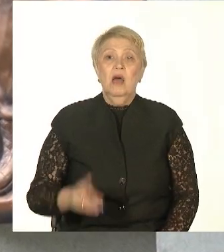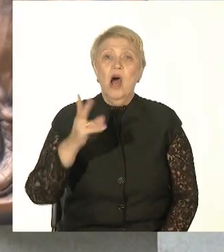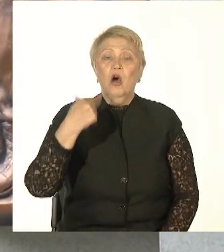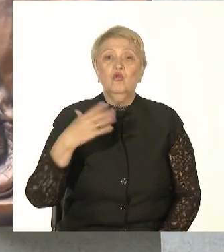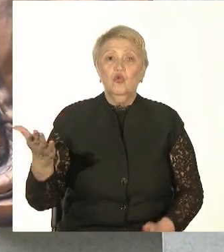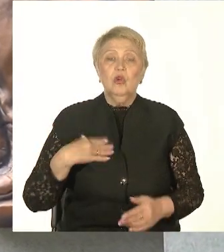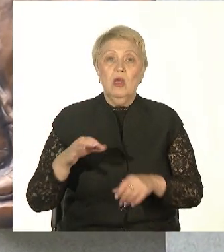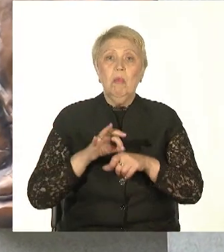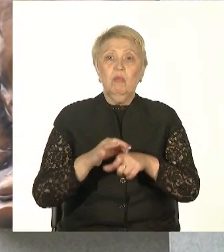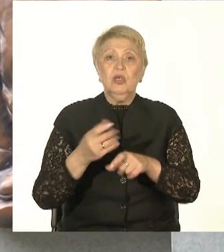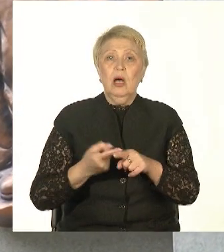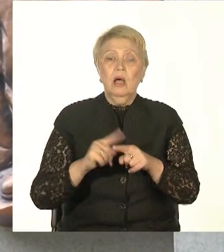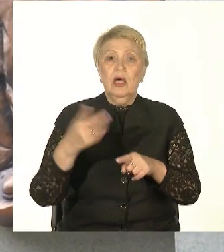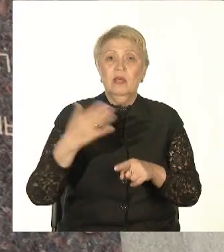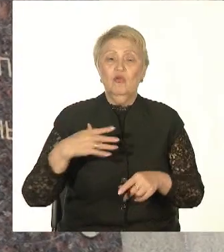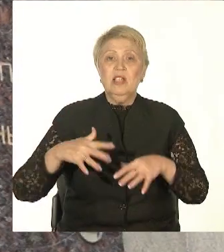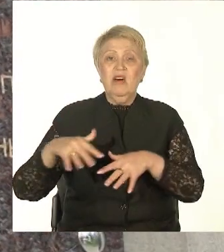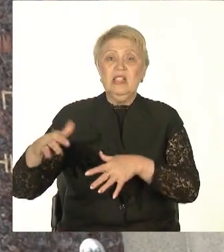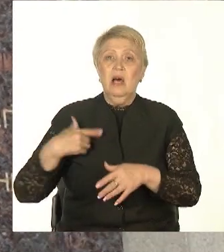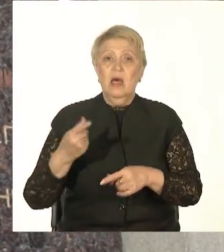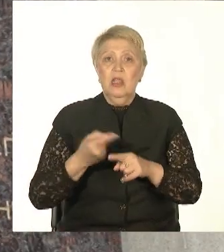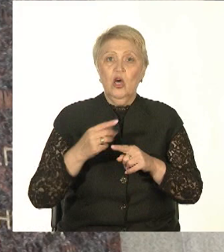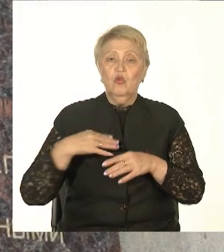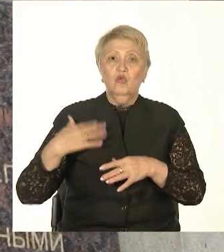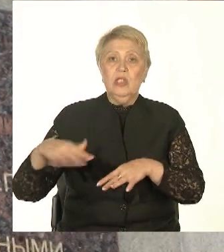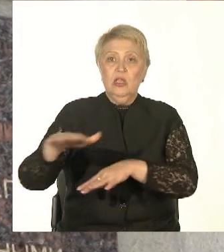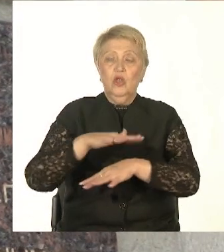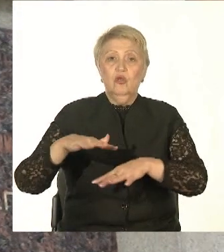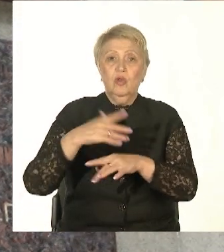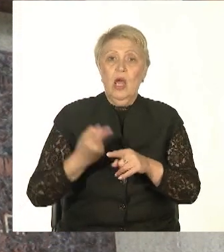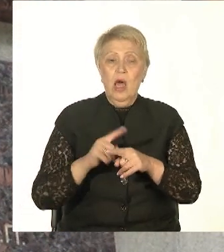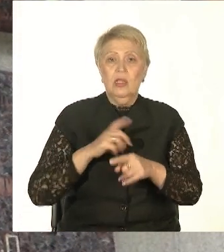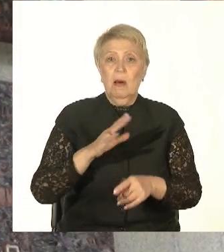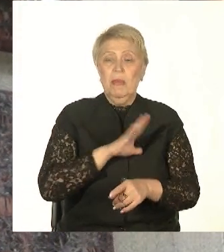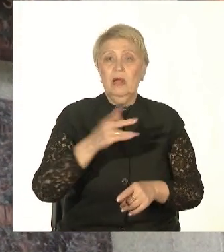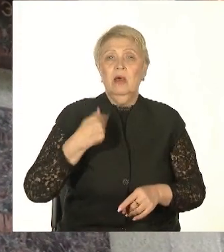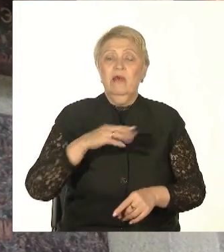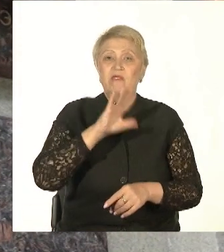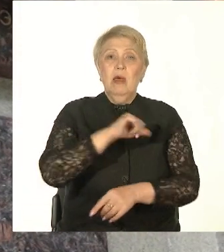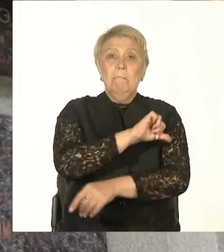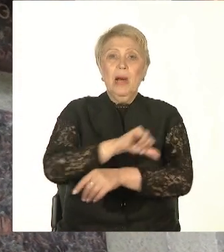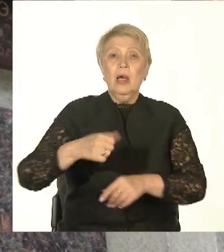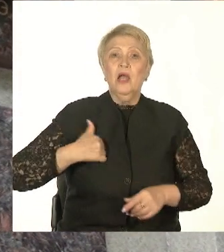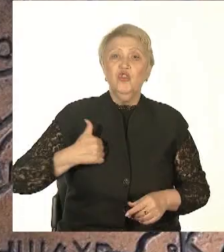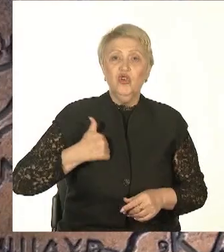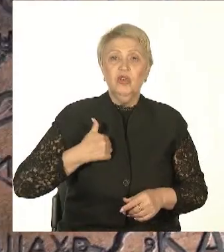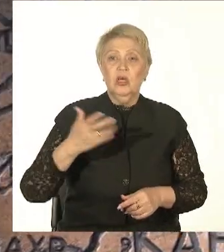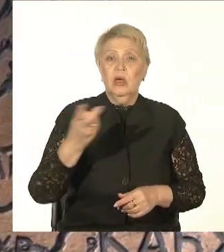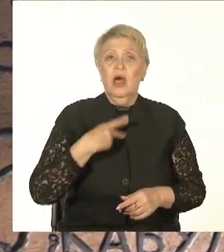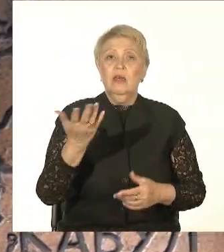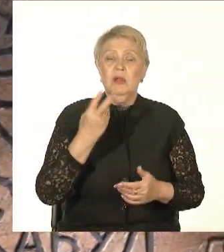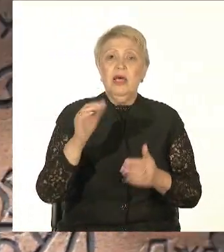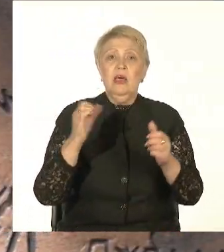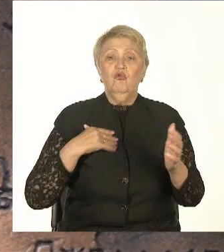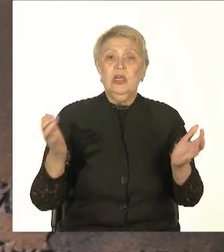ту территорию? Кто последним вышел из Афганистана? Это были пограничники. Пограничники вынуждены были охранять